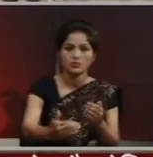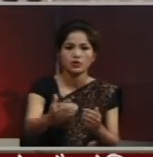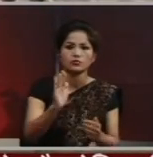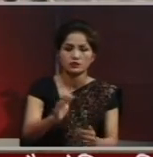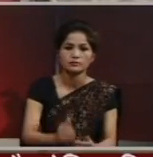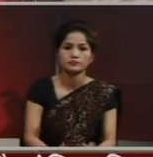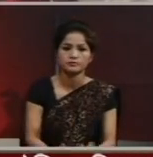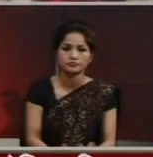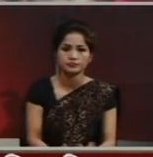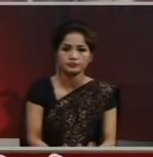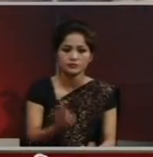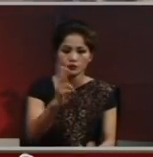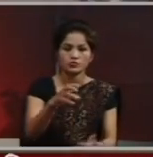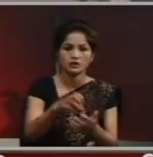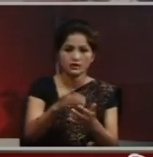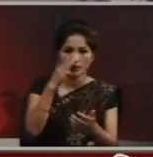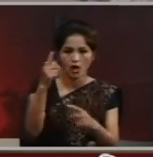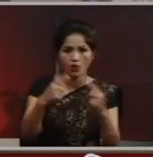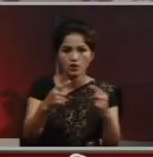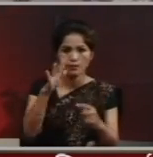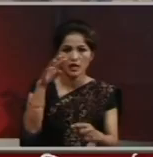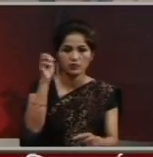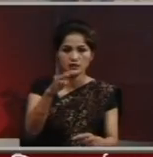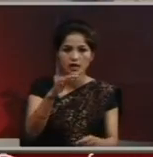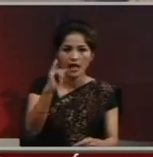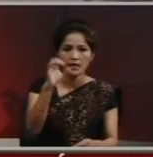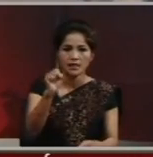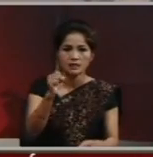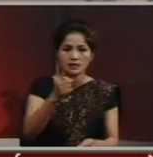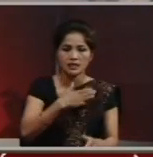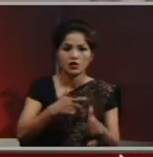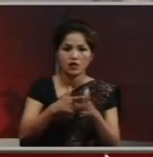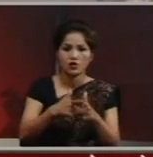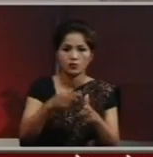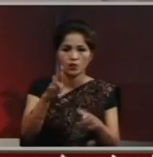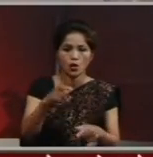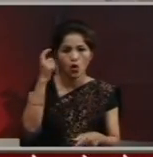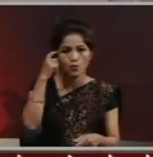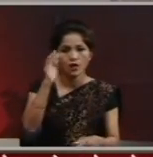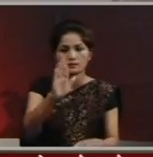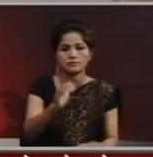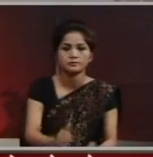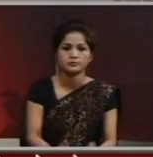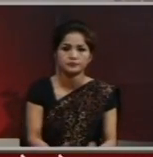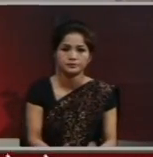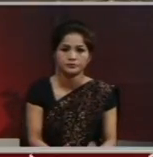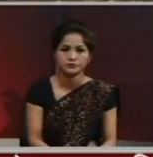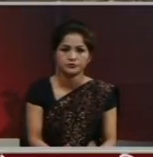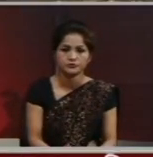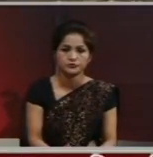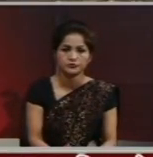छ। उक्त स्थानमा करिब 5,000 आइएस लडाकु रहेको अनुमान छ।